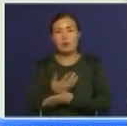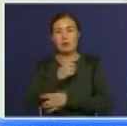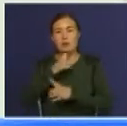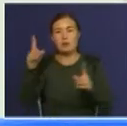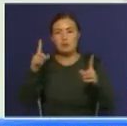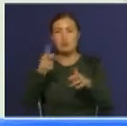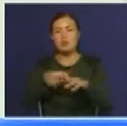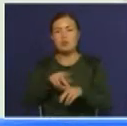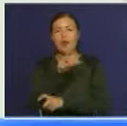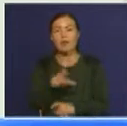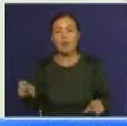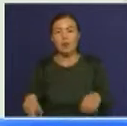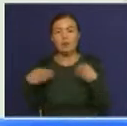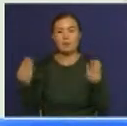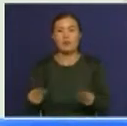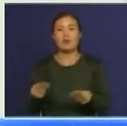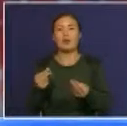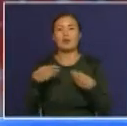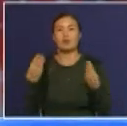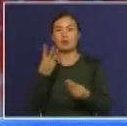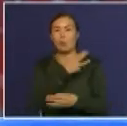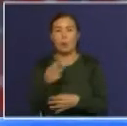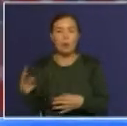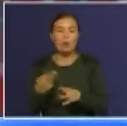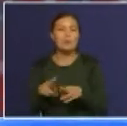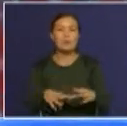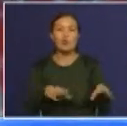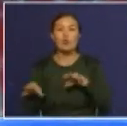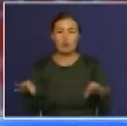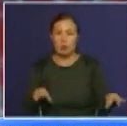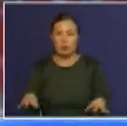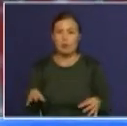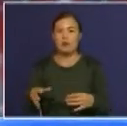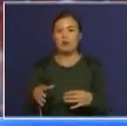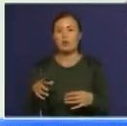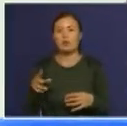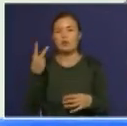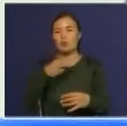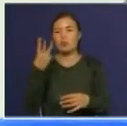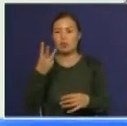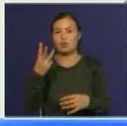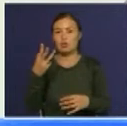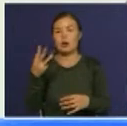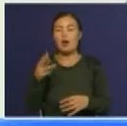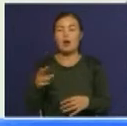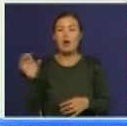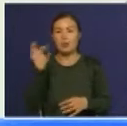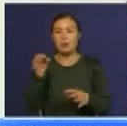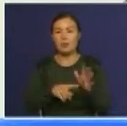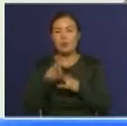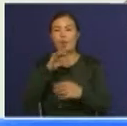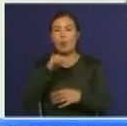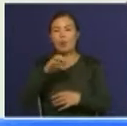бар адамдарға 3 миллионға дейін қаржы бөлінеді. Жалпы бұл жоба 23 қазанда басталды. Баутин елді мекенінде Форт